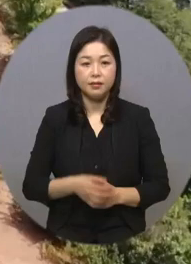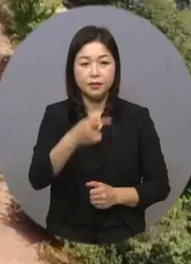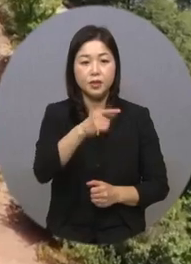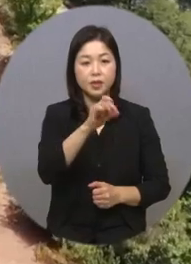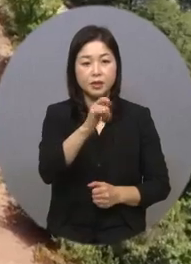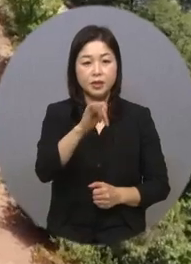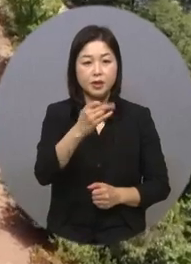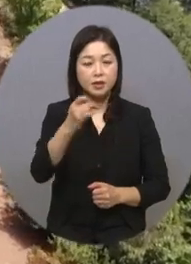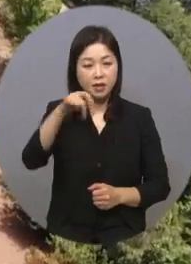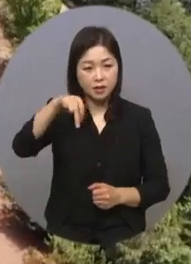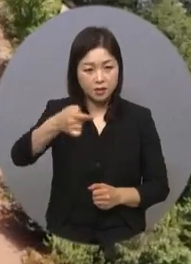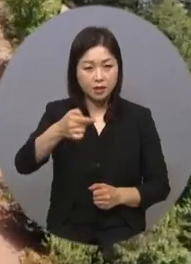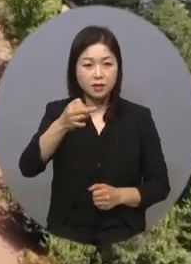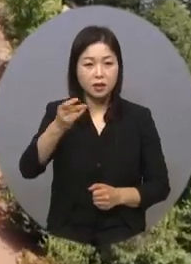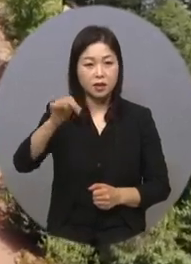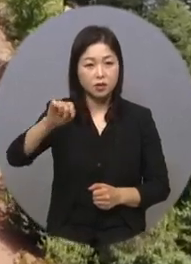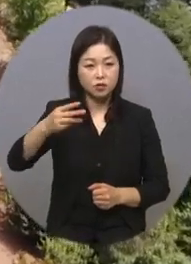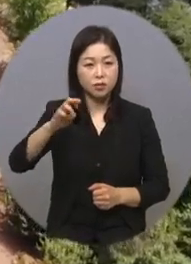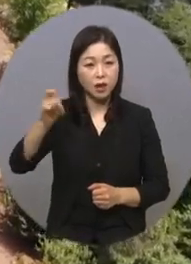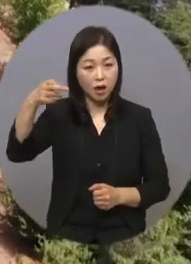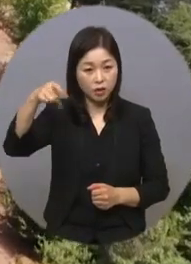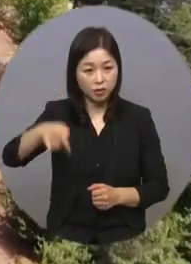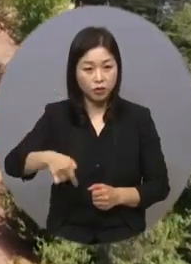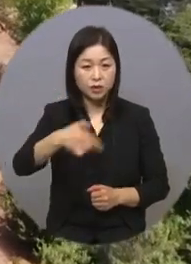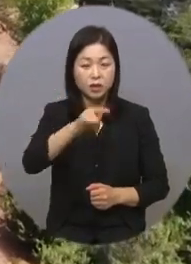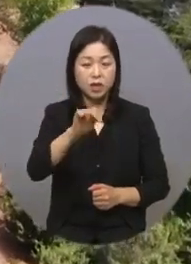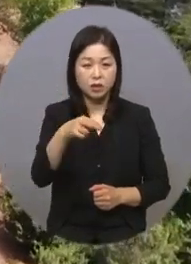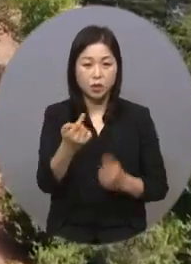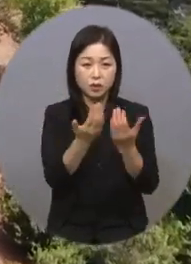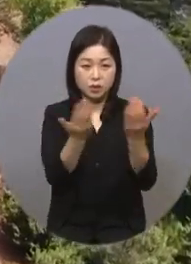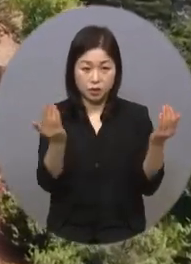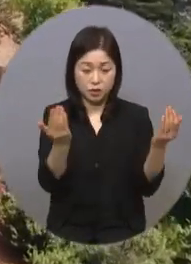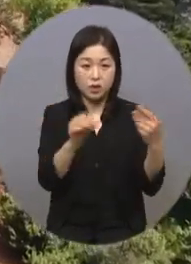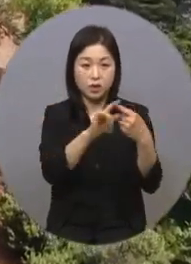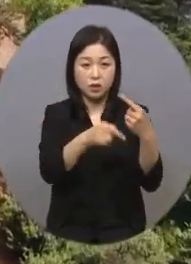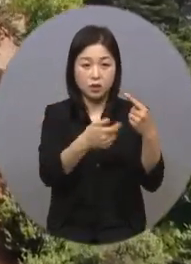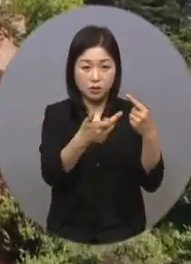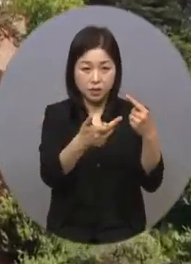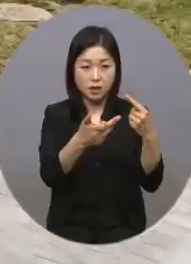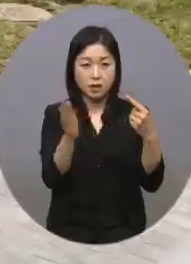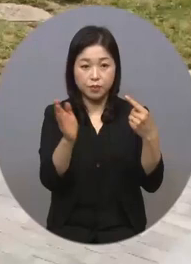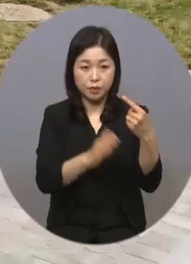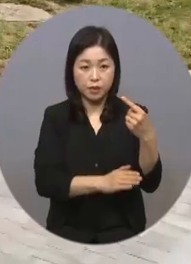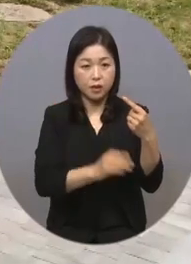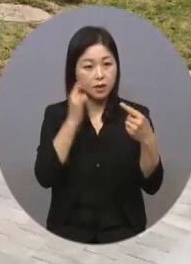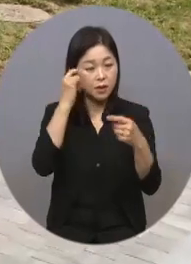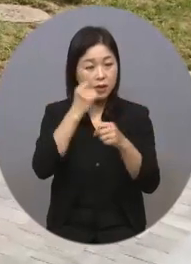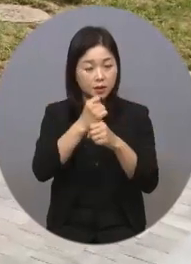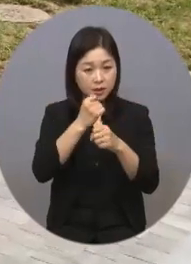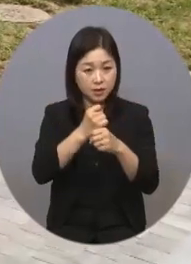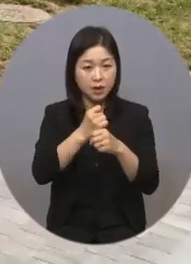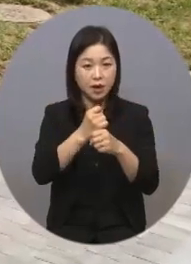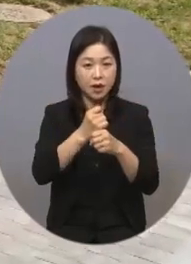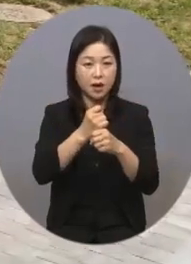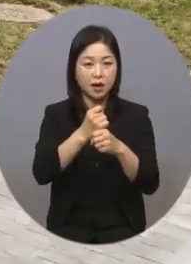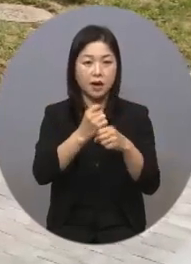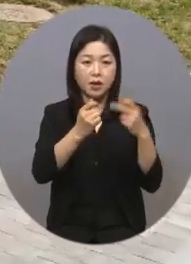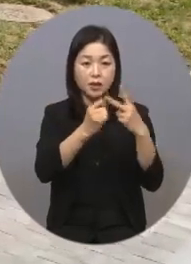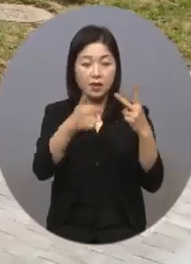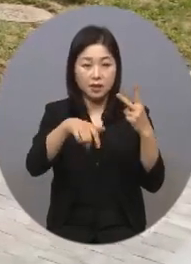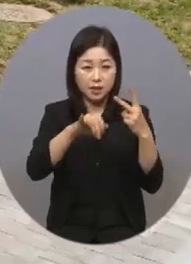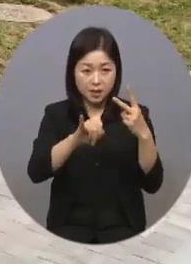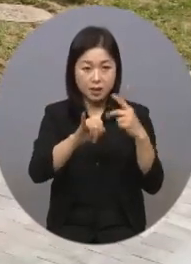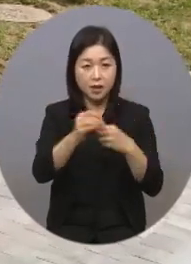GS칼텍스 예울마루 장도 전시실에서는 지난 18일부터 창작 스튜디오 2기 입주 작가전